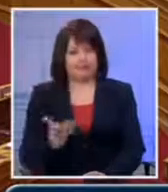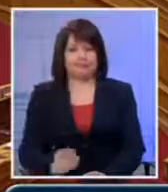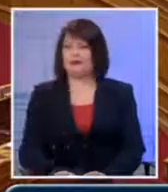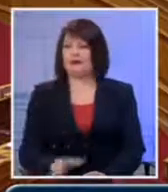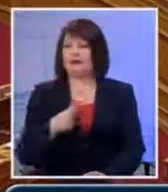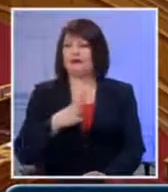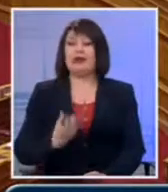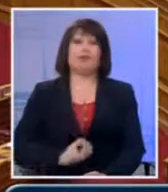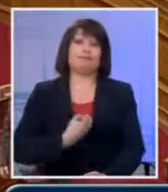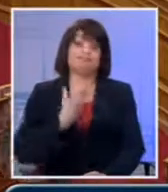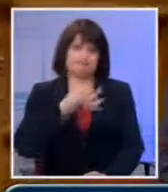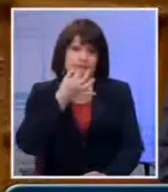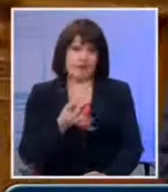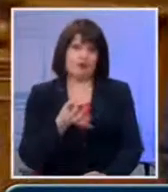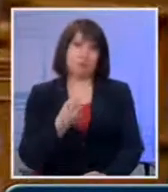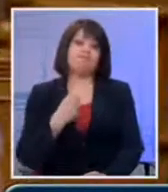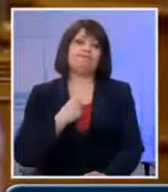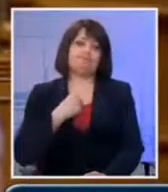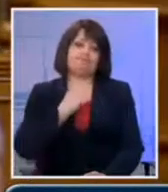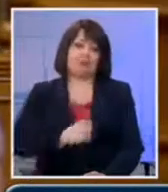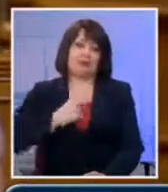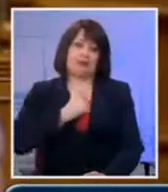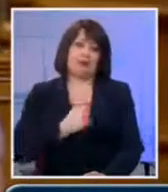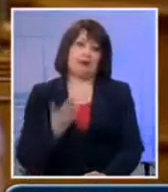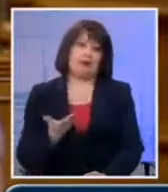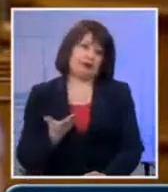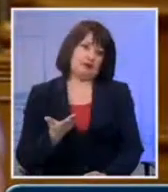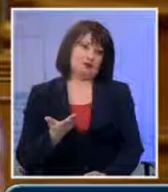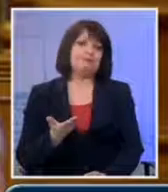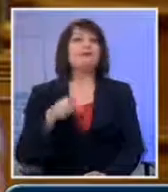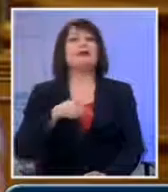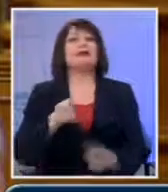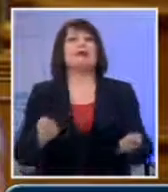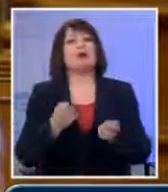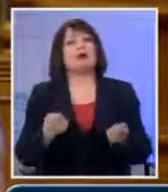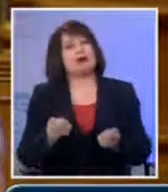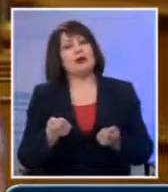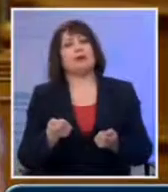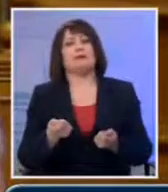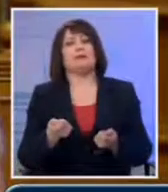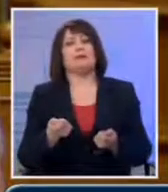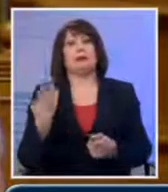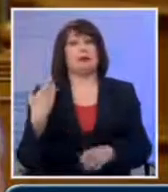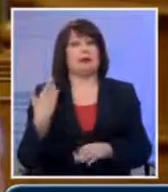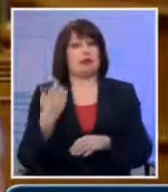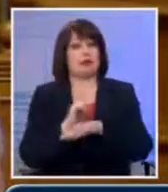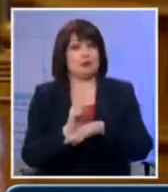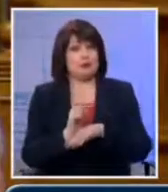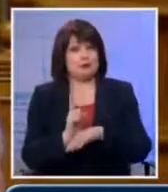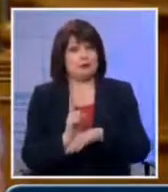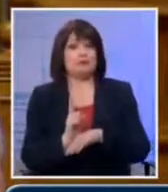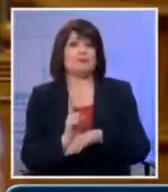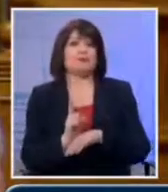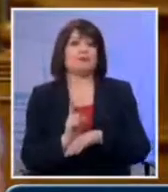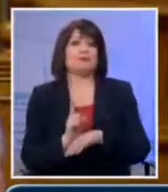Θέλω να εκφράσω τη λύπη μου για το γεγονός ότι πριν από λίγο